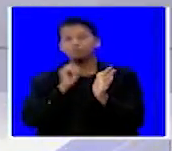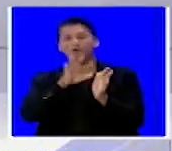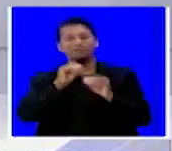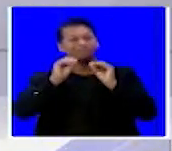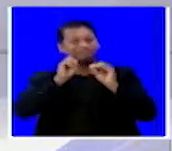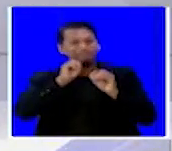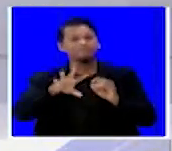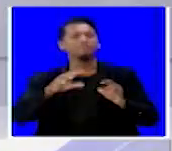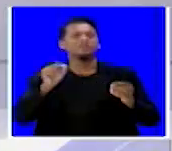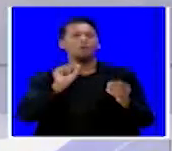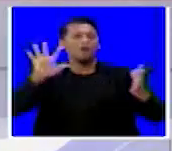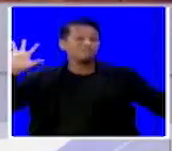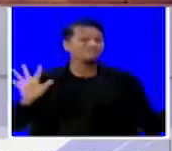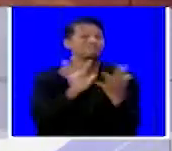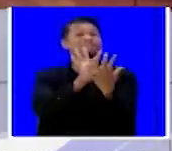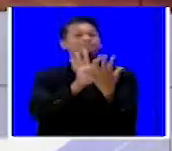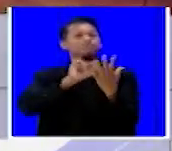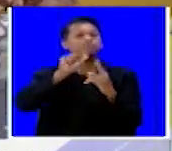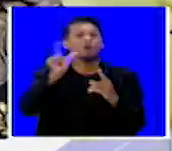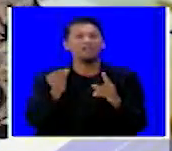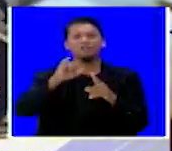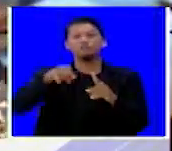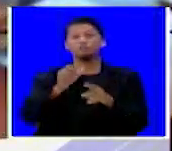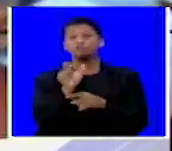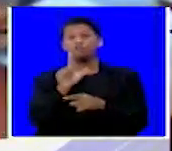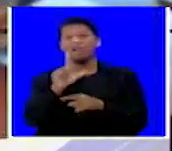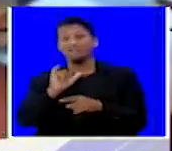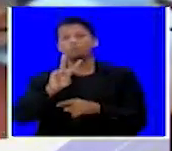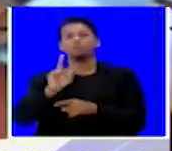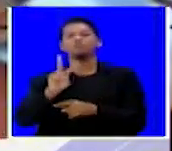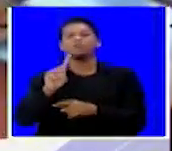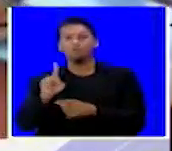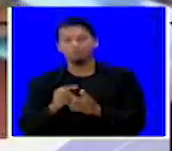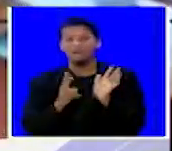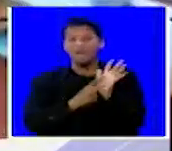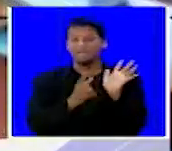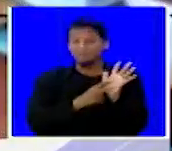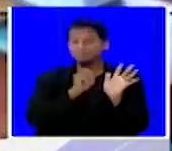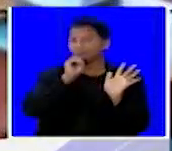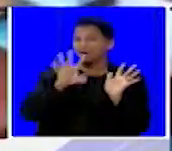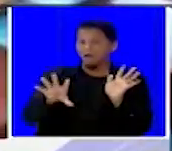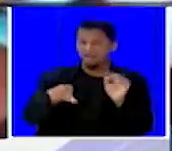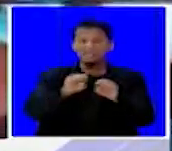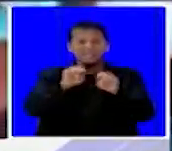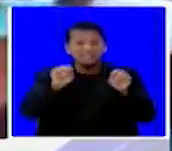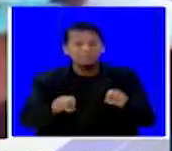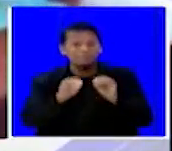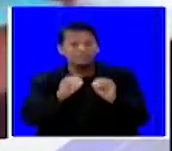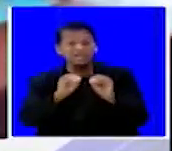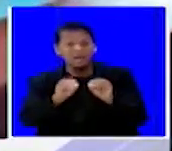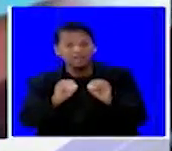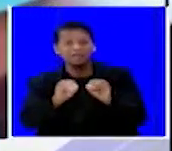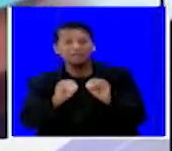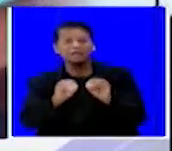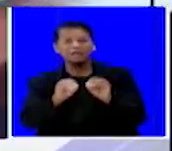pembelajaran tatap muka mulai Juli 2021. Nadiem Makarim mengatakan sistem pembelajaran tersebut berbeda dengan pembelajaran tatap